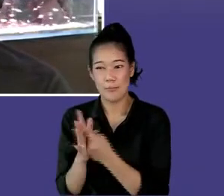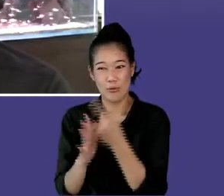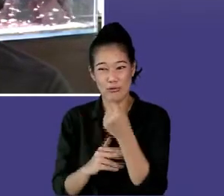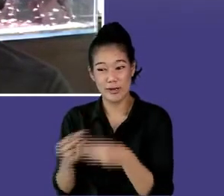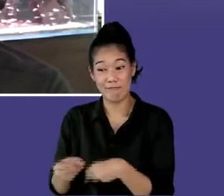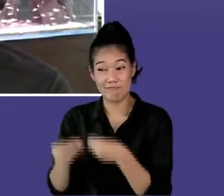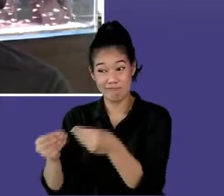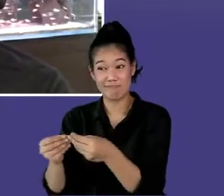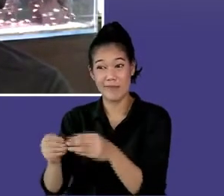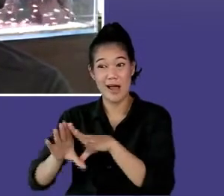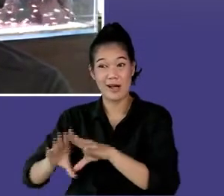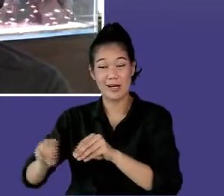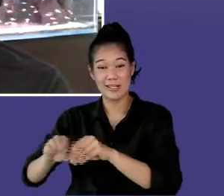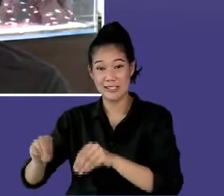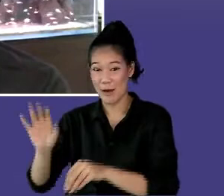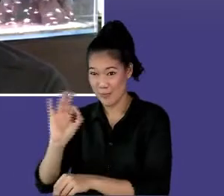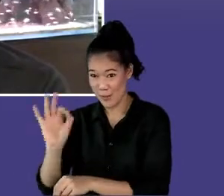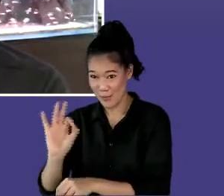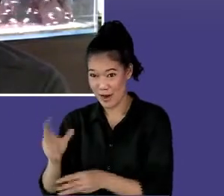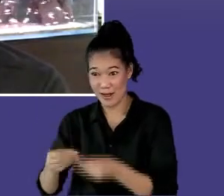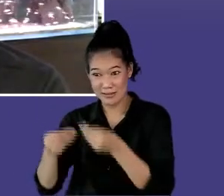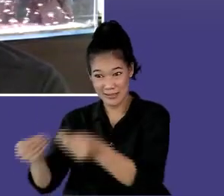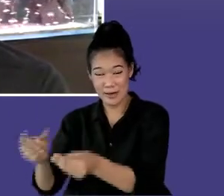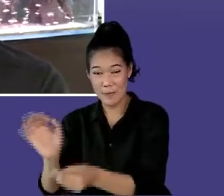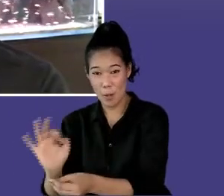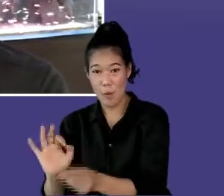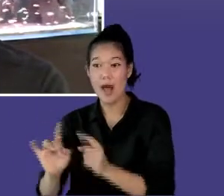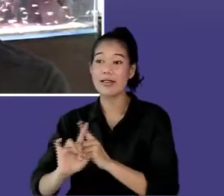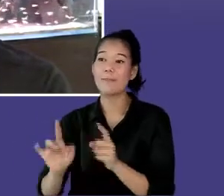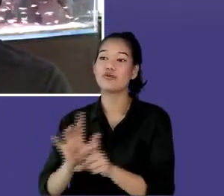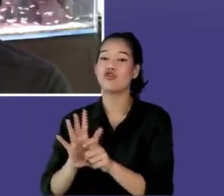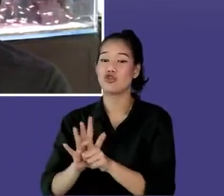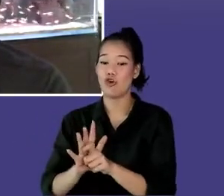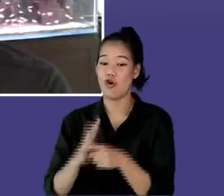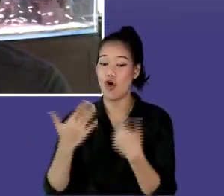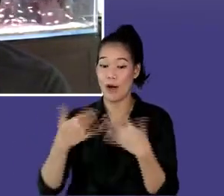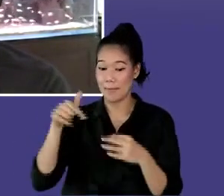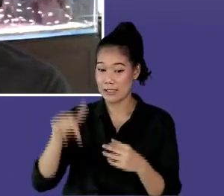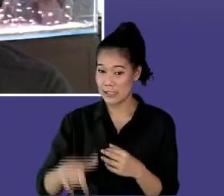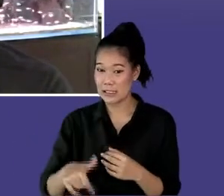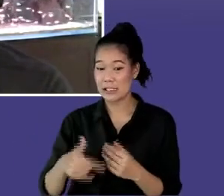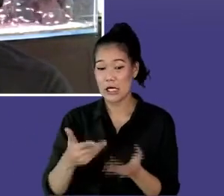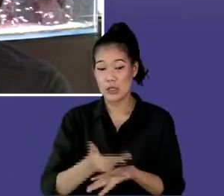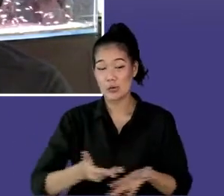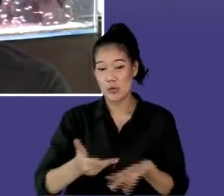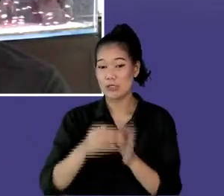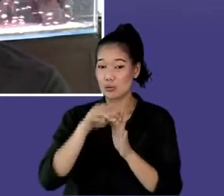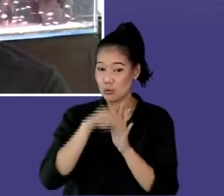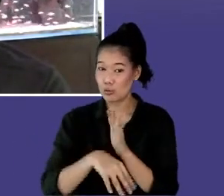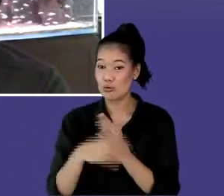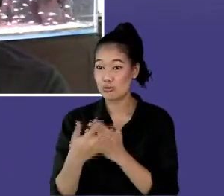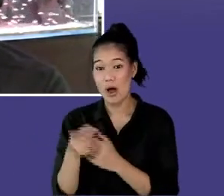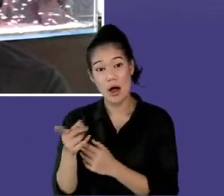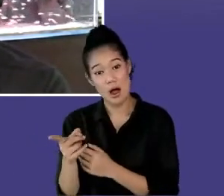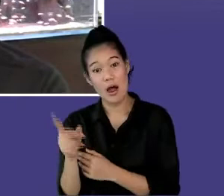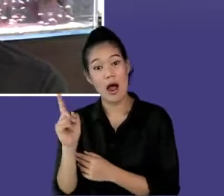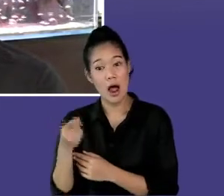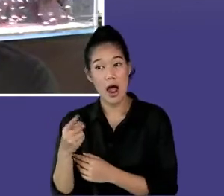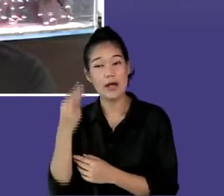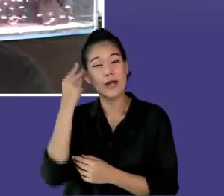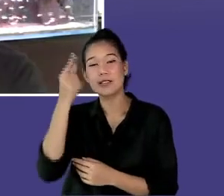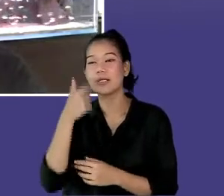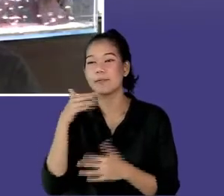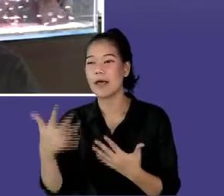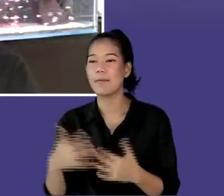project ataupun pekerjaan selama masa pandemi ya. Tapi kalau misalnya nanti setelah sudah berkurang, kira-kira akan ada